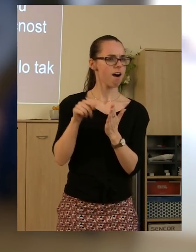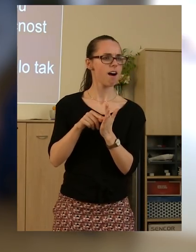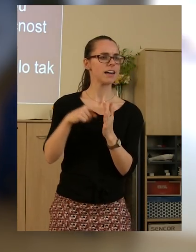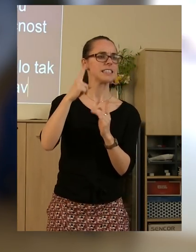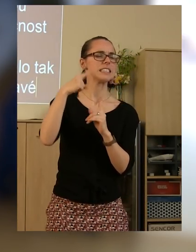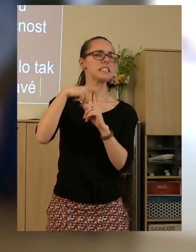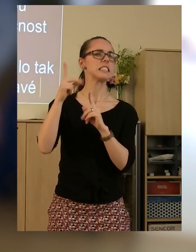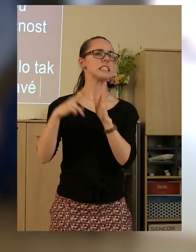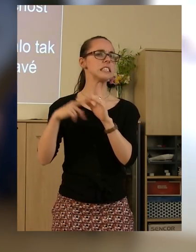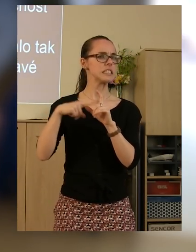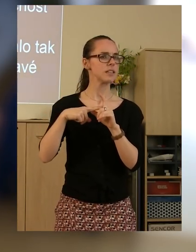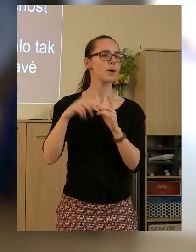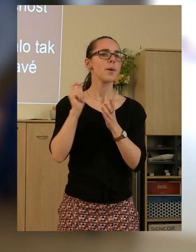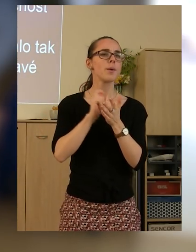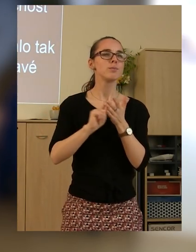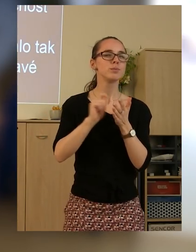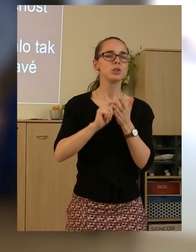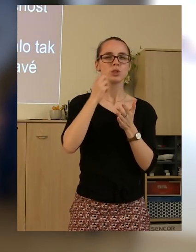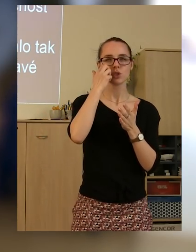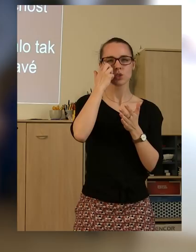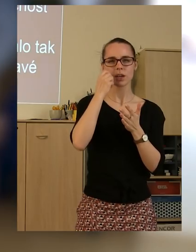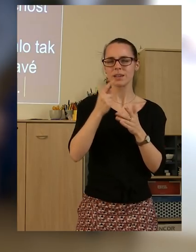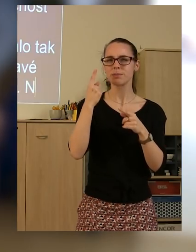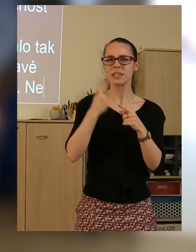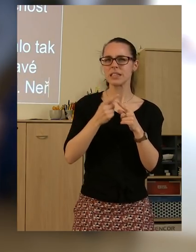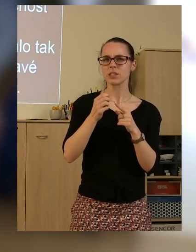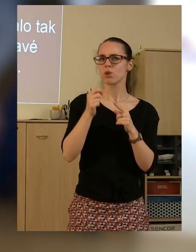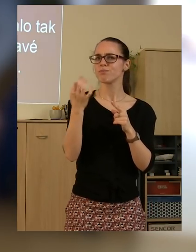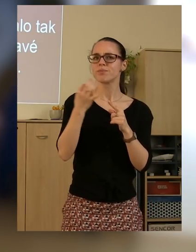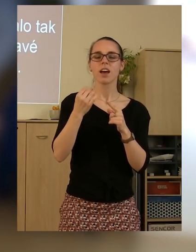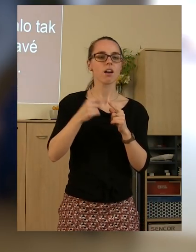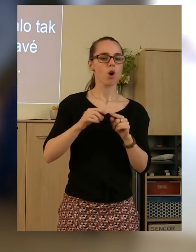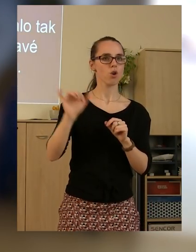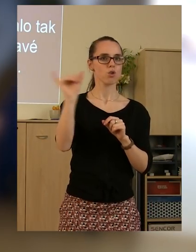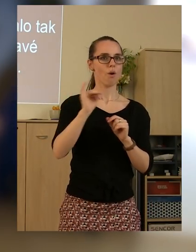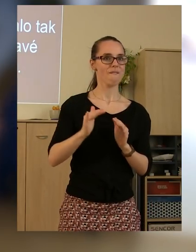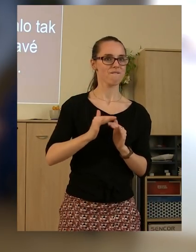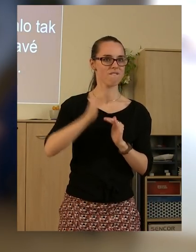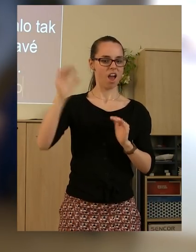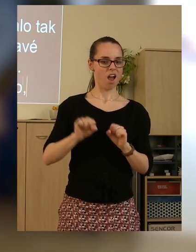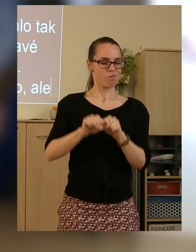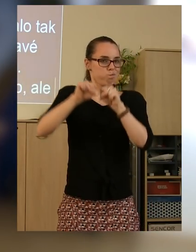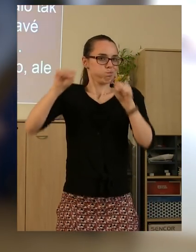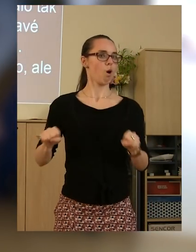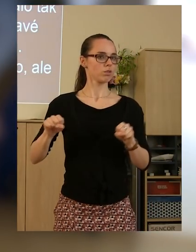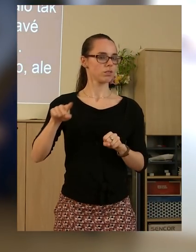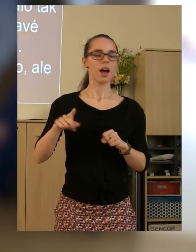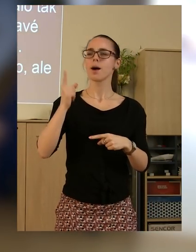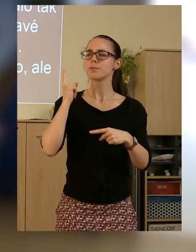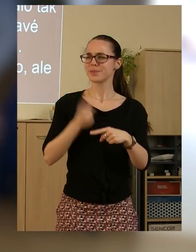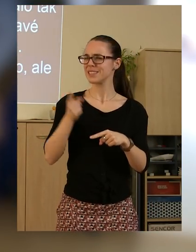převaha velkého. Teďka vám neřeknu, jaký je to číslo, ale jmenuje se to převaha velkého. A tam se o tom vyloženě píše. Jo. Tam